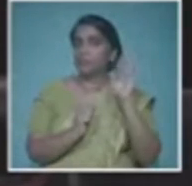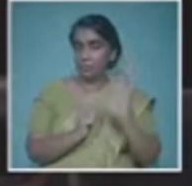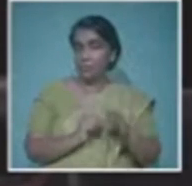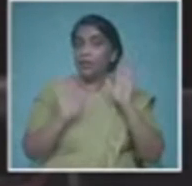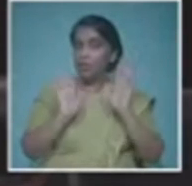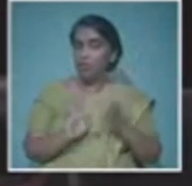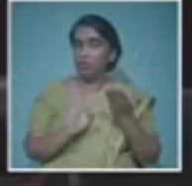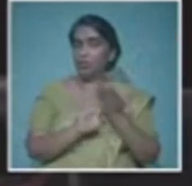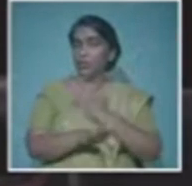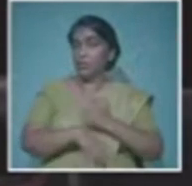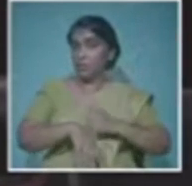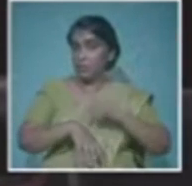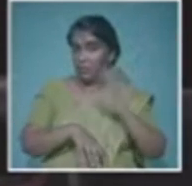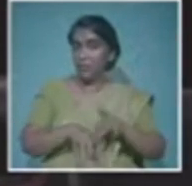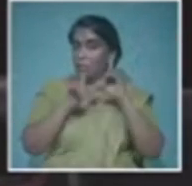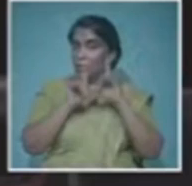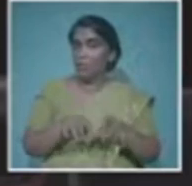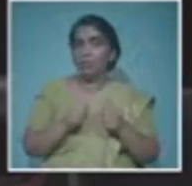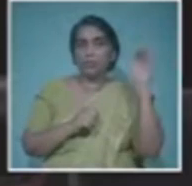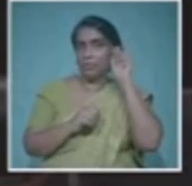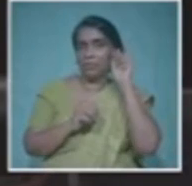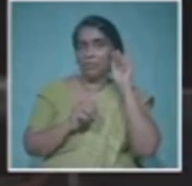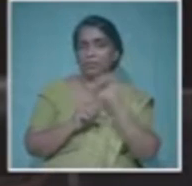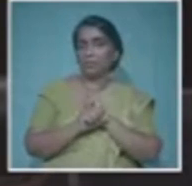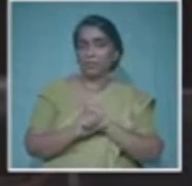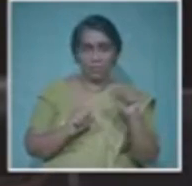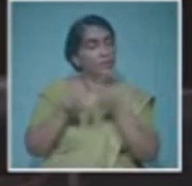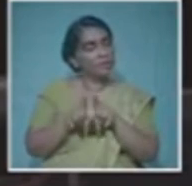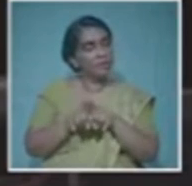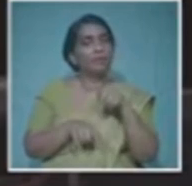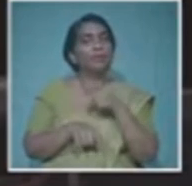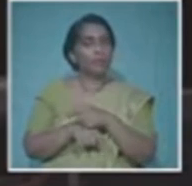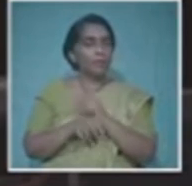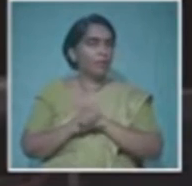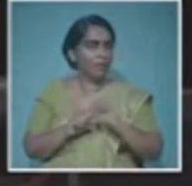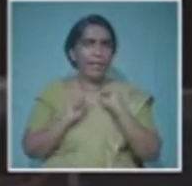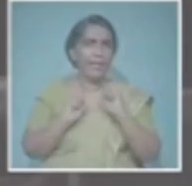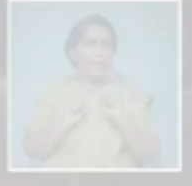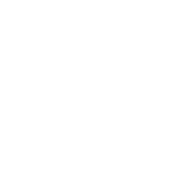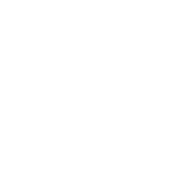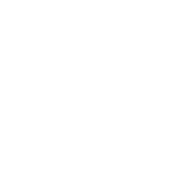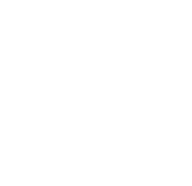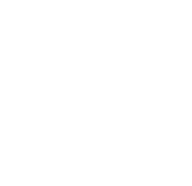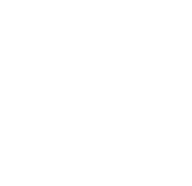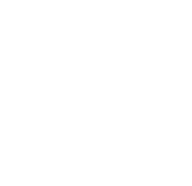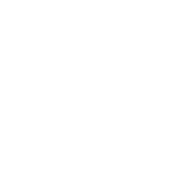එහෙත් පසුගිය කාලය තුළ එලෙස සිදුවීම් වාර්තා වී නොමැත. එසේ නම් එසේ නොවේ නම් ඇයි අදාළ නොවේ.